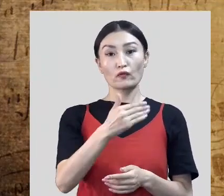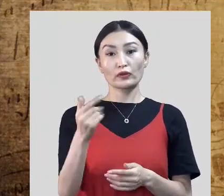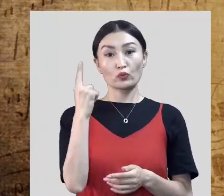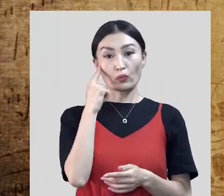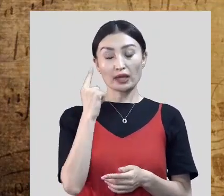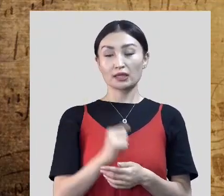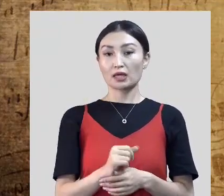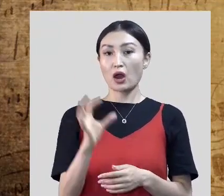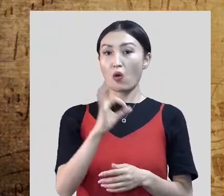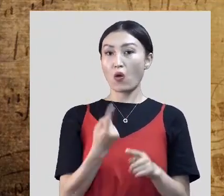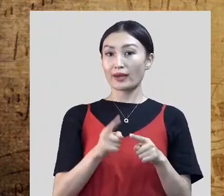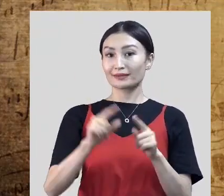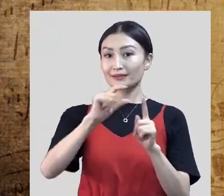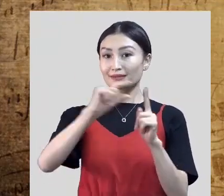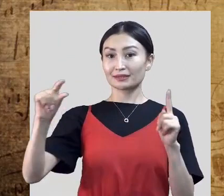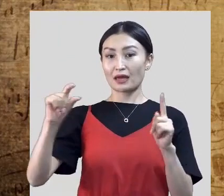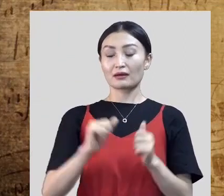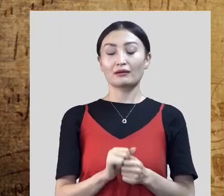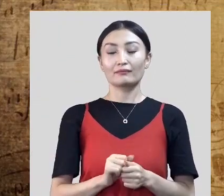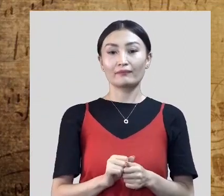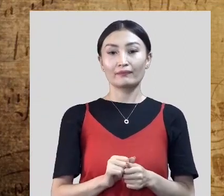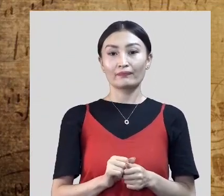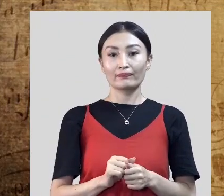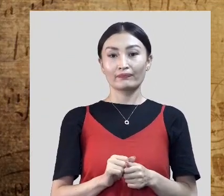думаете о данных цитатах?